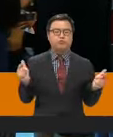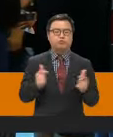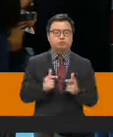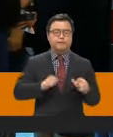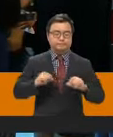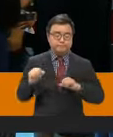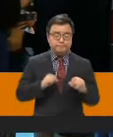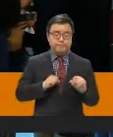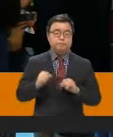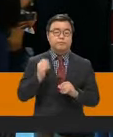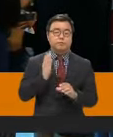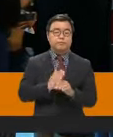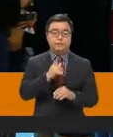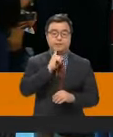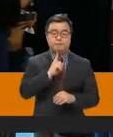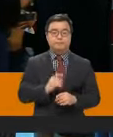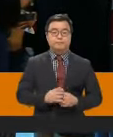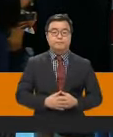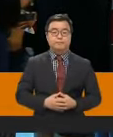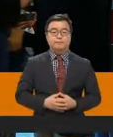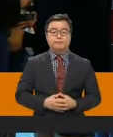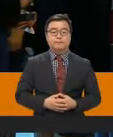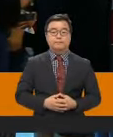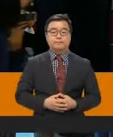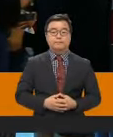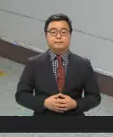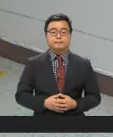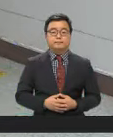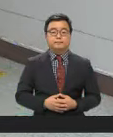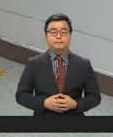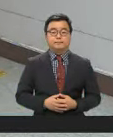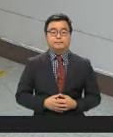경기 용문고등학교 스쿨리포터가 취재했습니다.